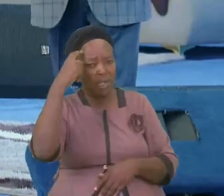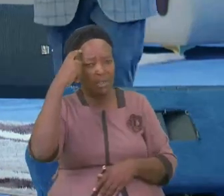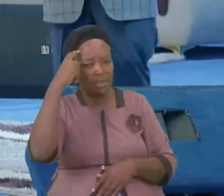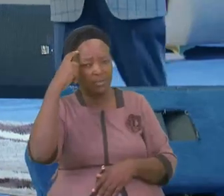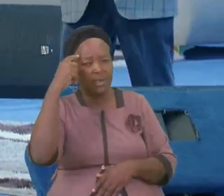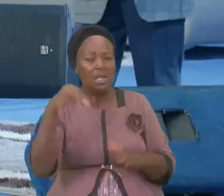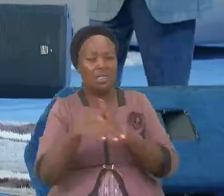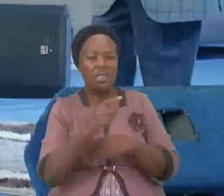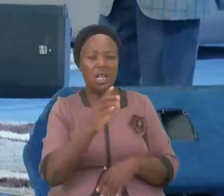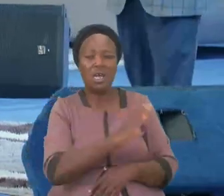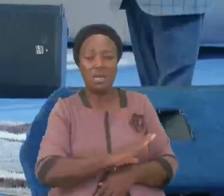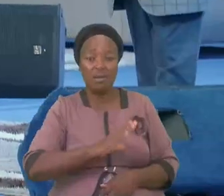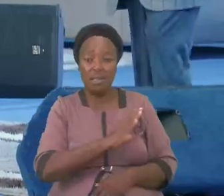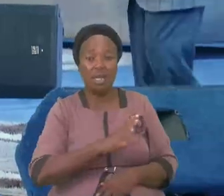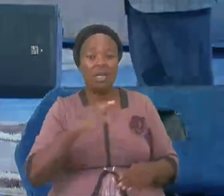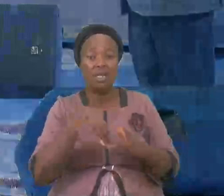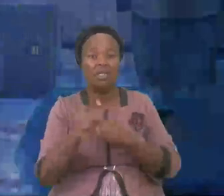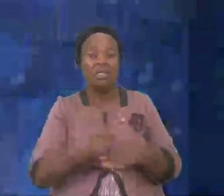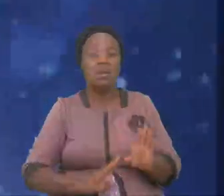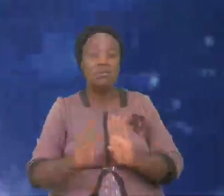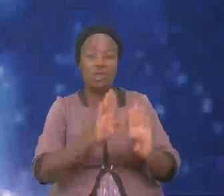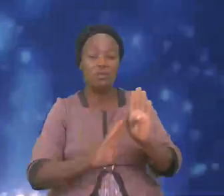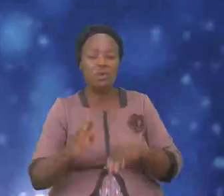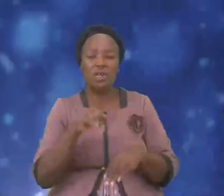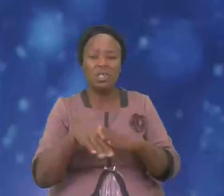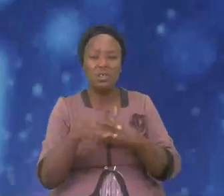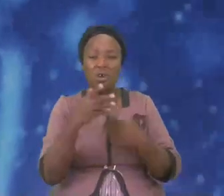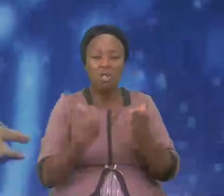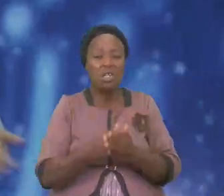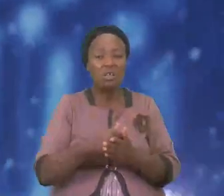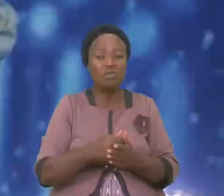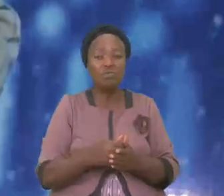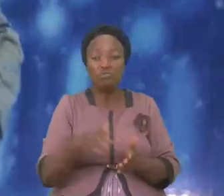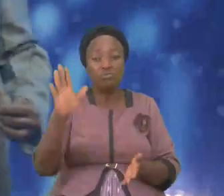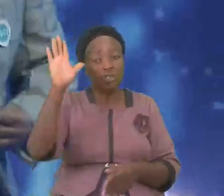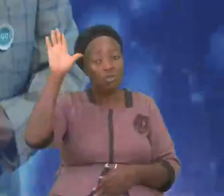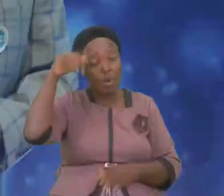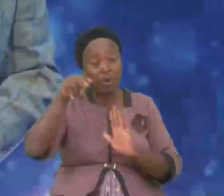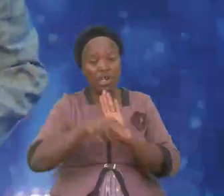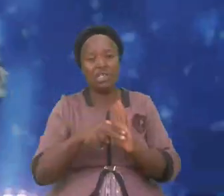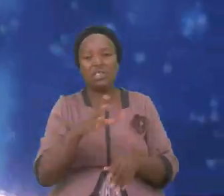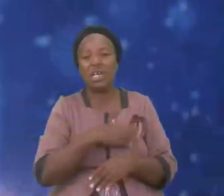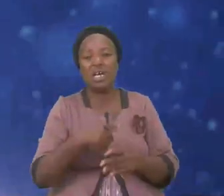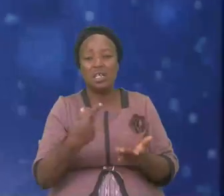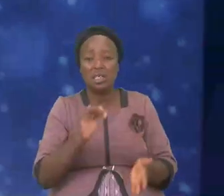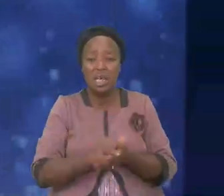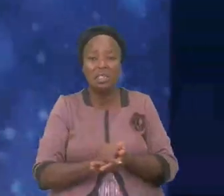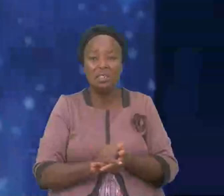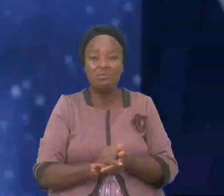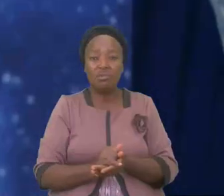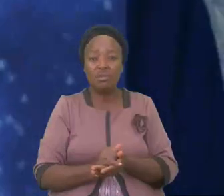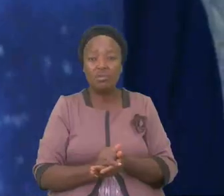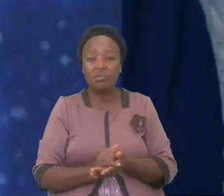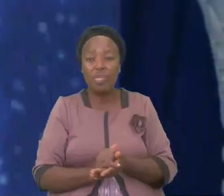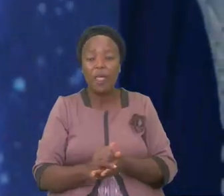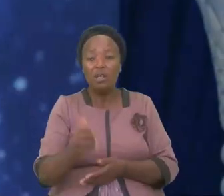ils étaient déjà dans leur pensée, dans leur caractère, dans leur comportement, dans leur rébellion et dans leur désobéissance contre le Seigneur.